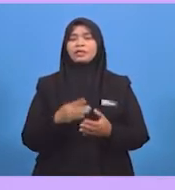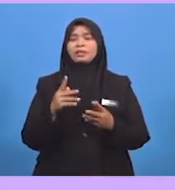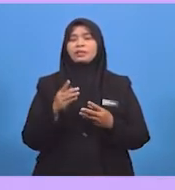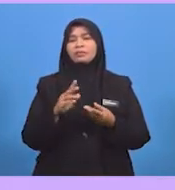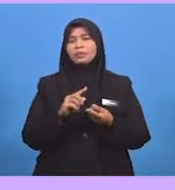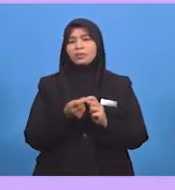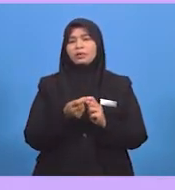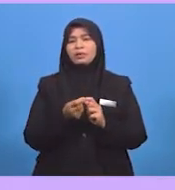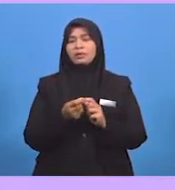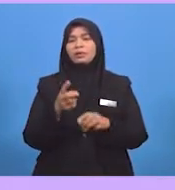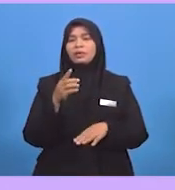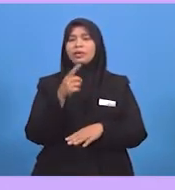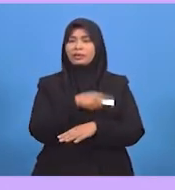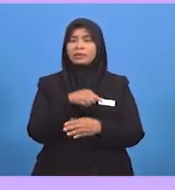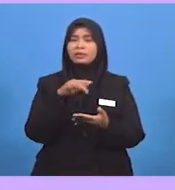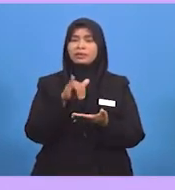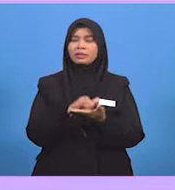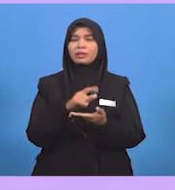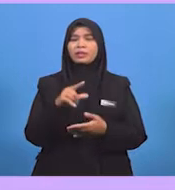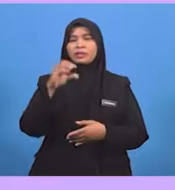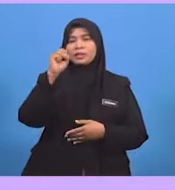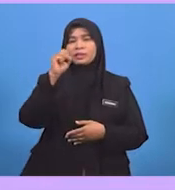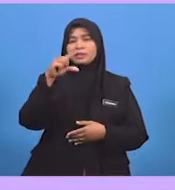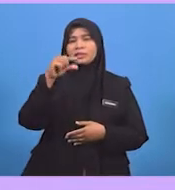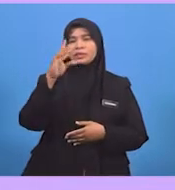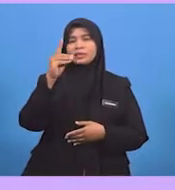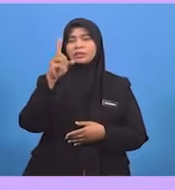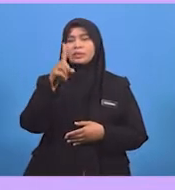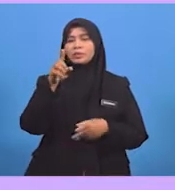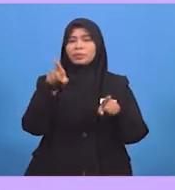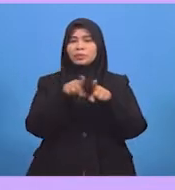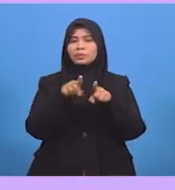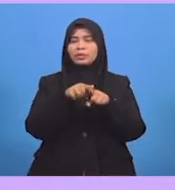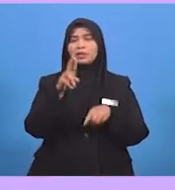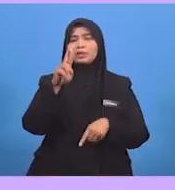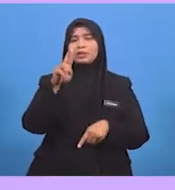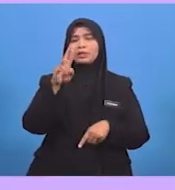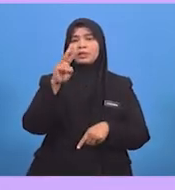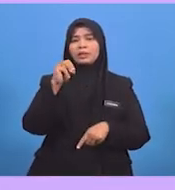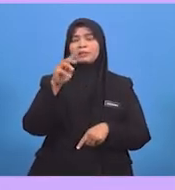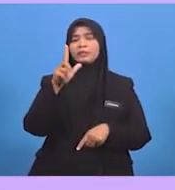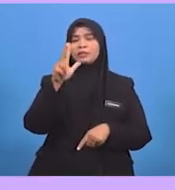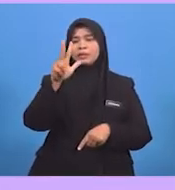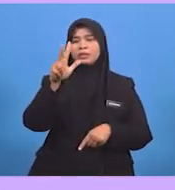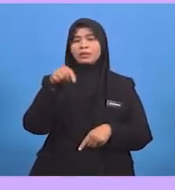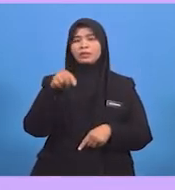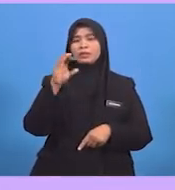Kadar pertukaran asing pada hari tersebut adalah SGD 1 sama dengan